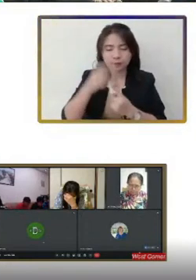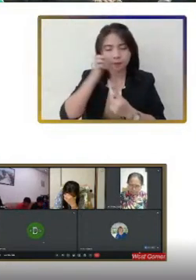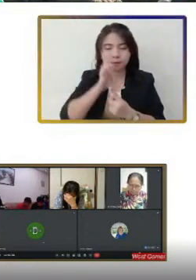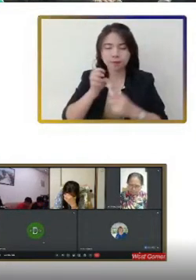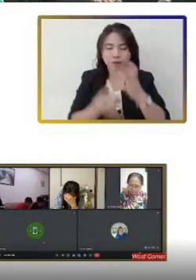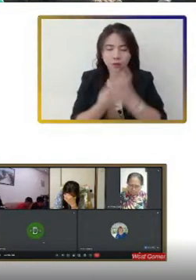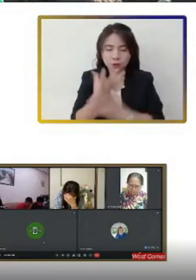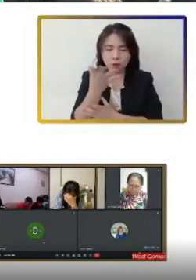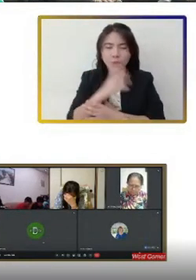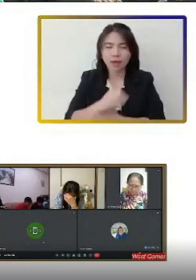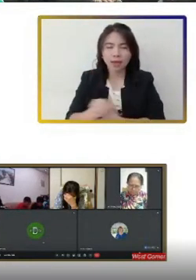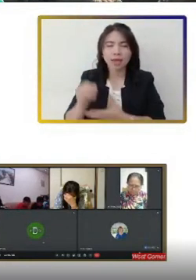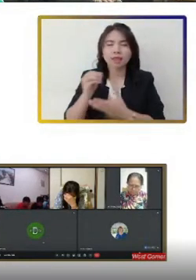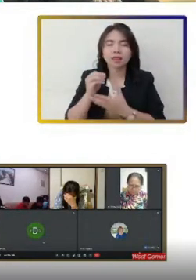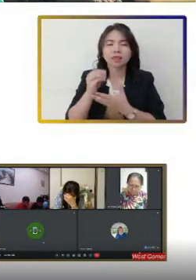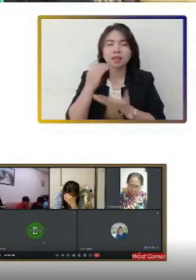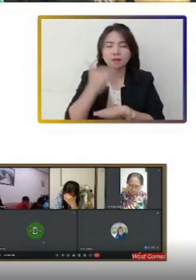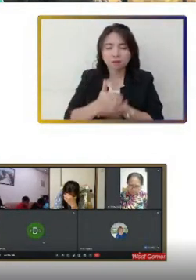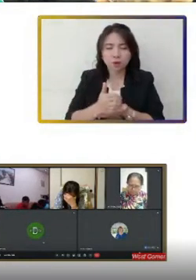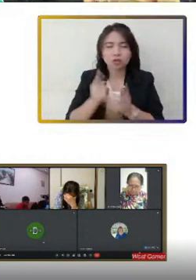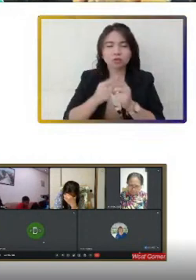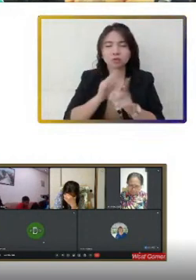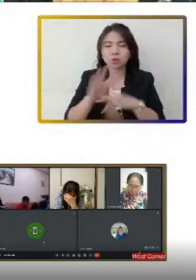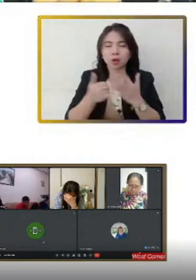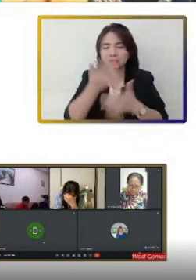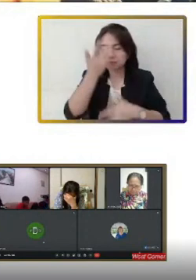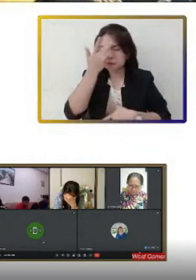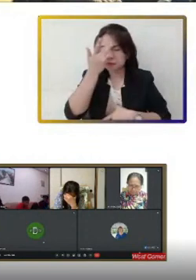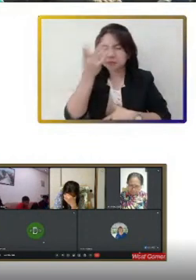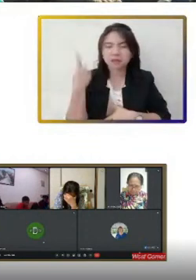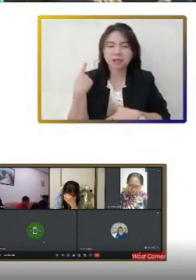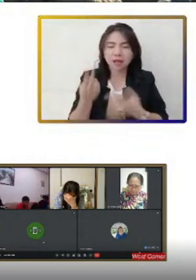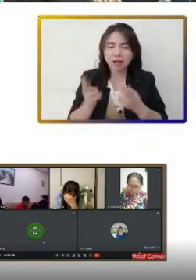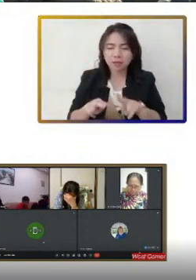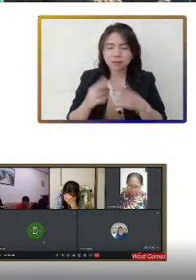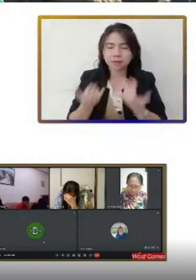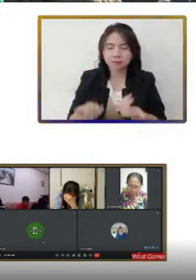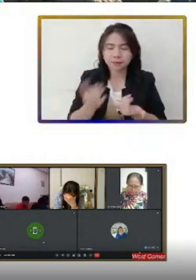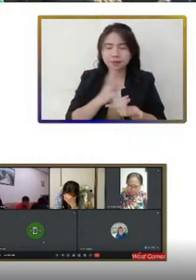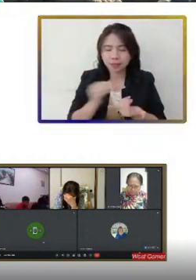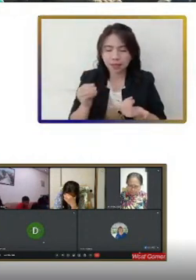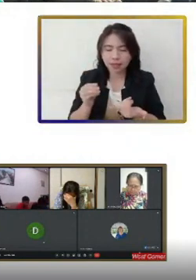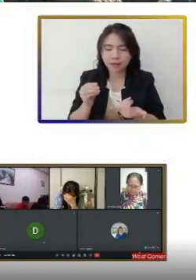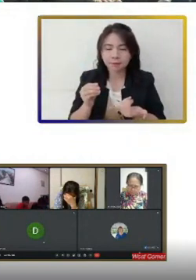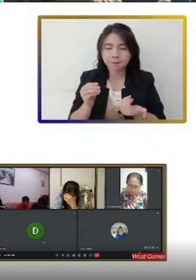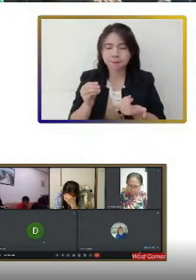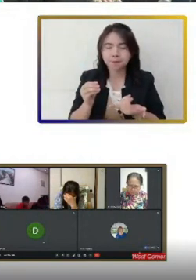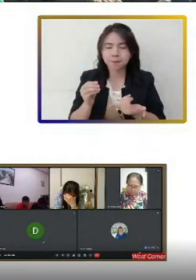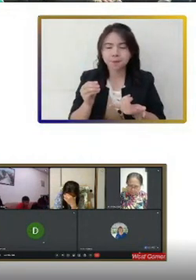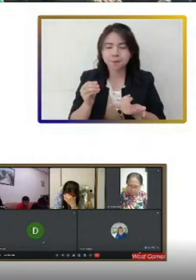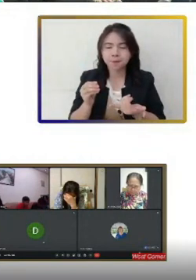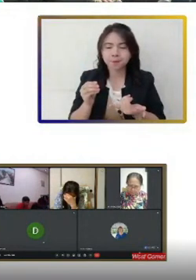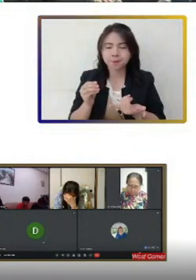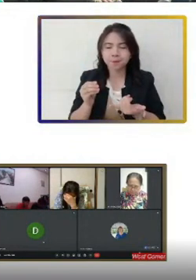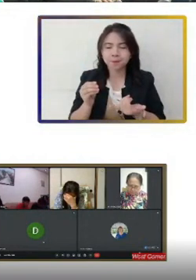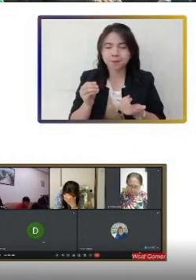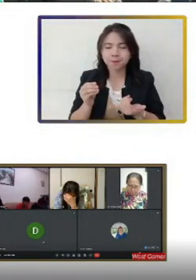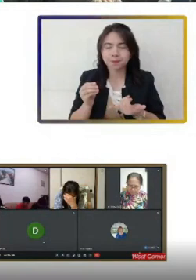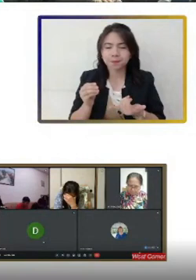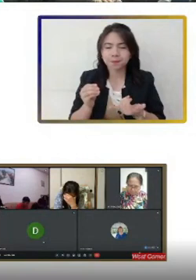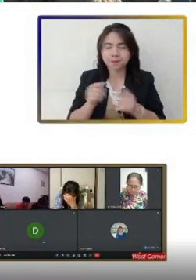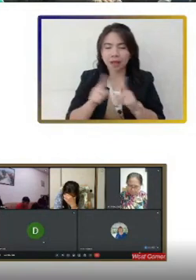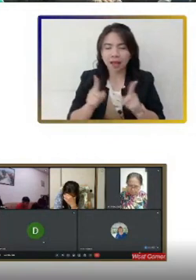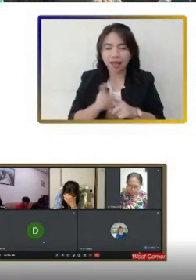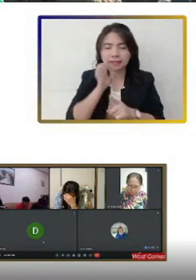mga matinding karamdaman na pwede pong dumapo sa kanya. At doon din po ang paglaki niya, nahubog